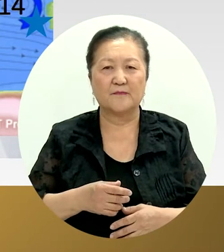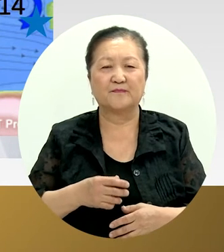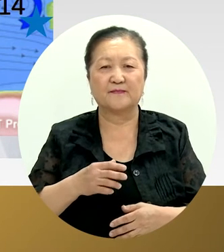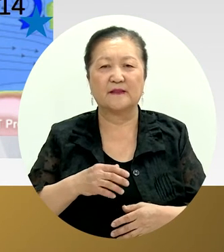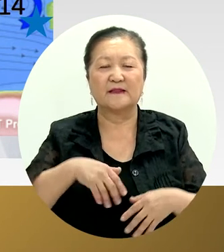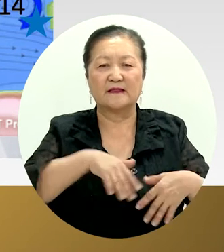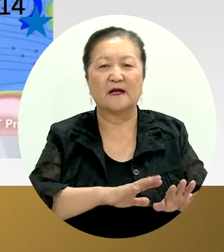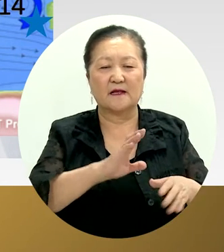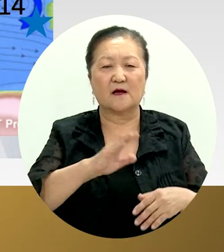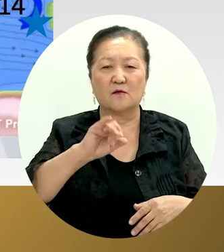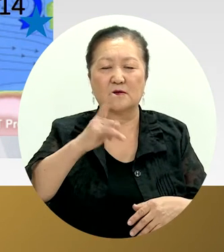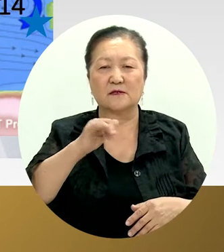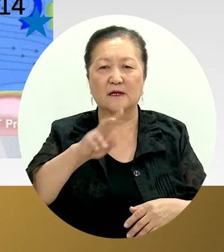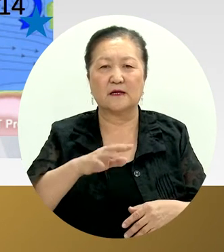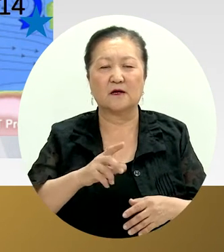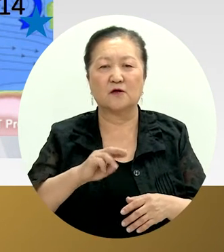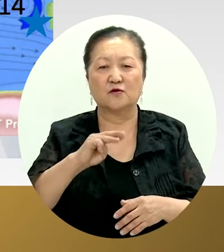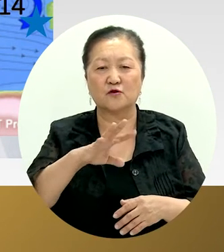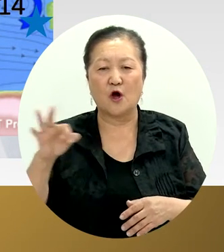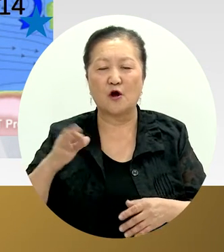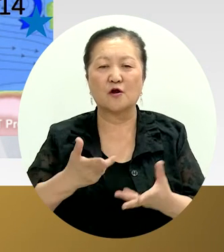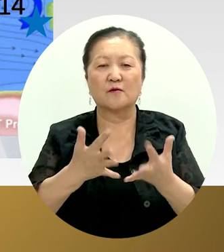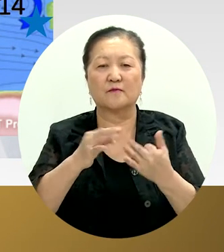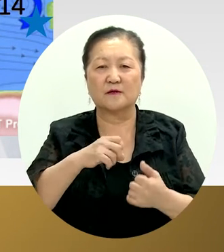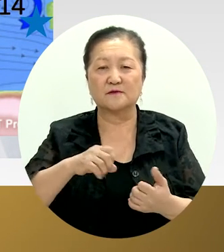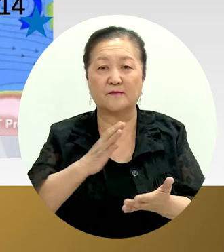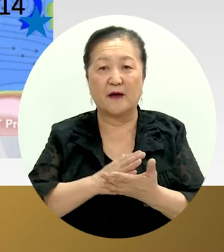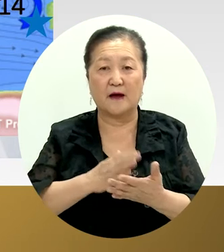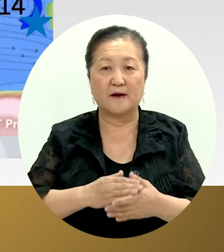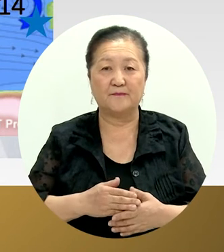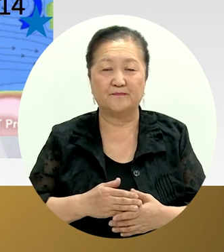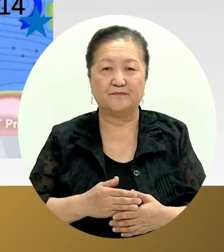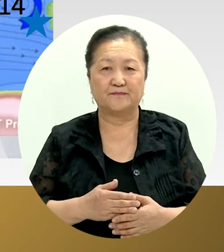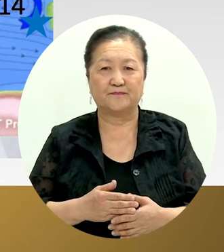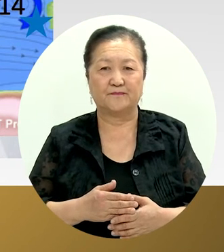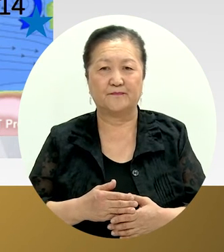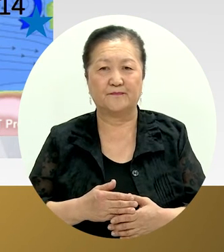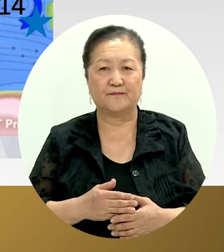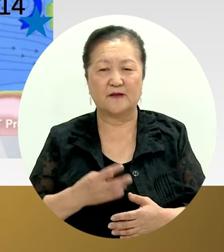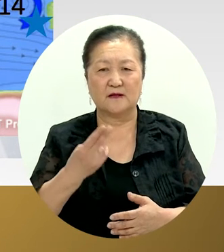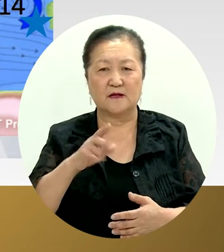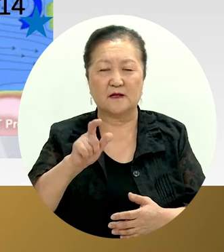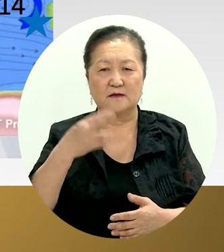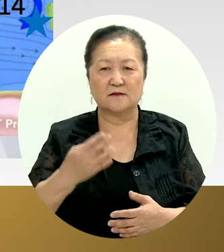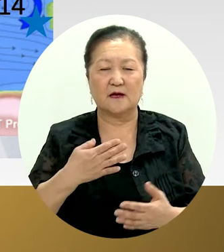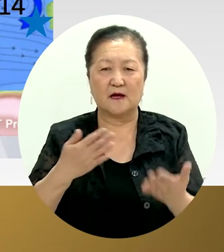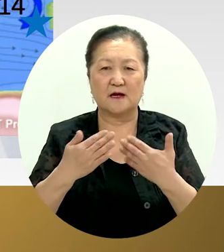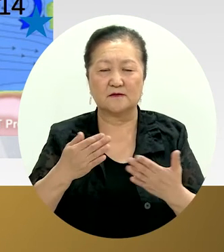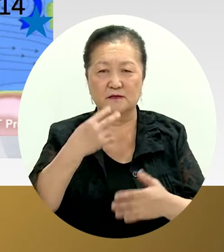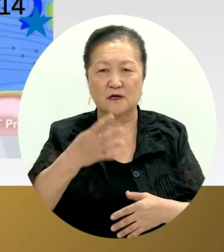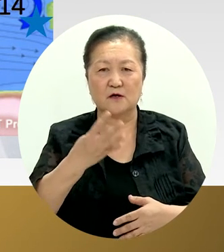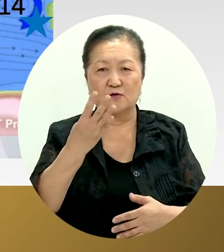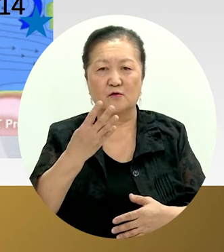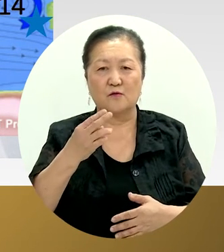бичсэн байгаа. За энэ тоогоор тэмдэглэсэн урсгалууд маань За энэ дэлгэцтэйгээ харьцуулаад хараарай. За энэ